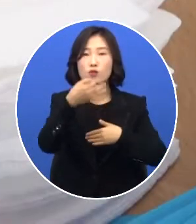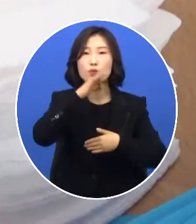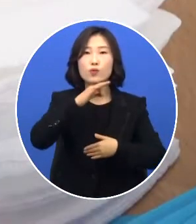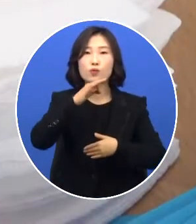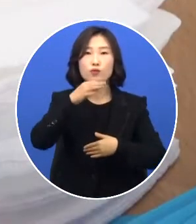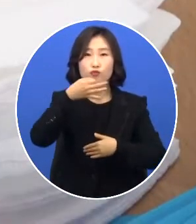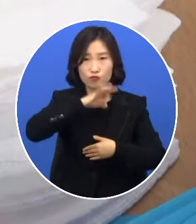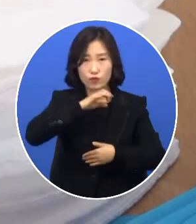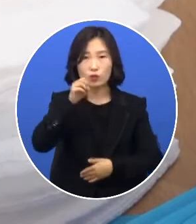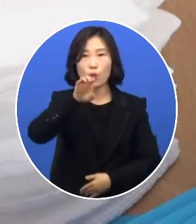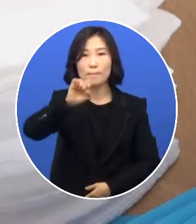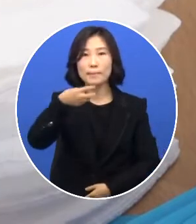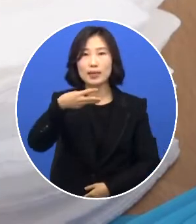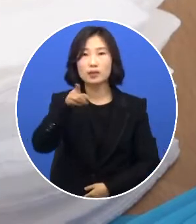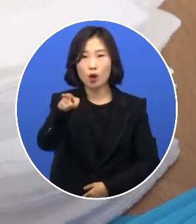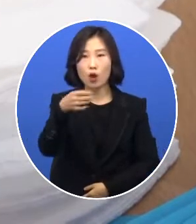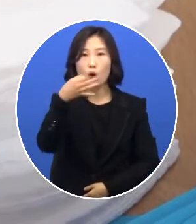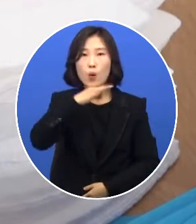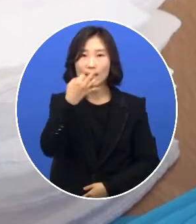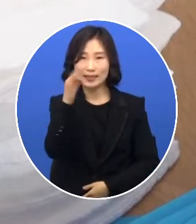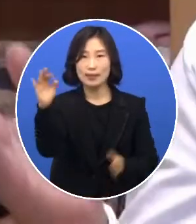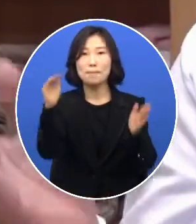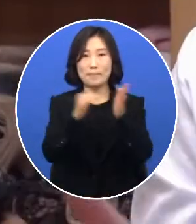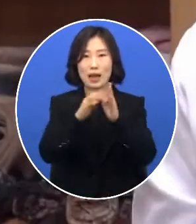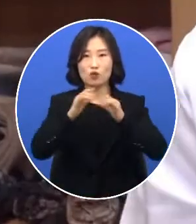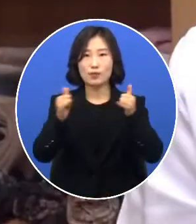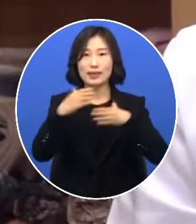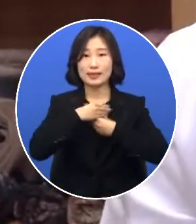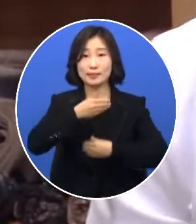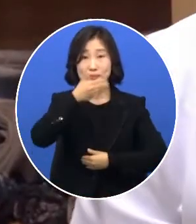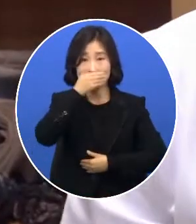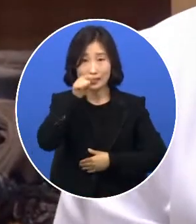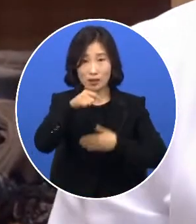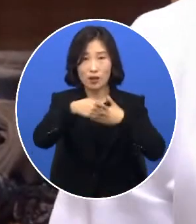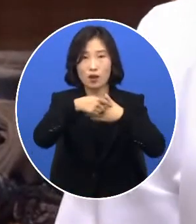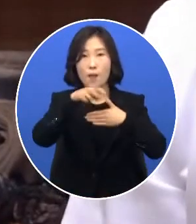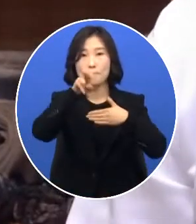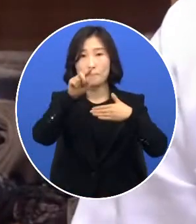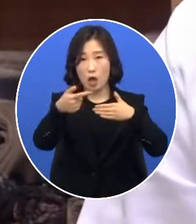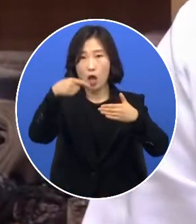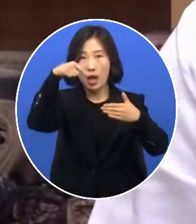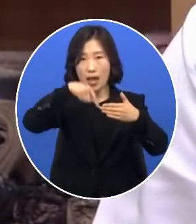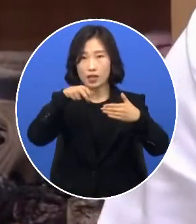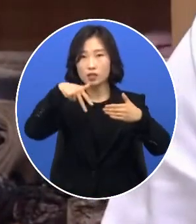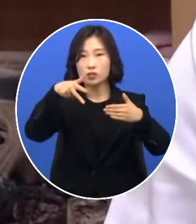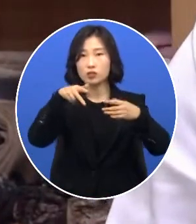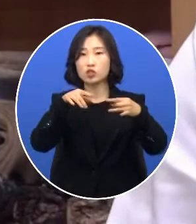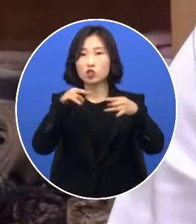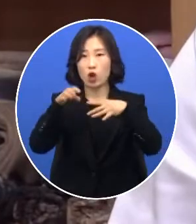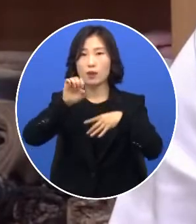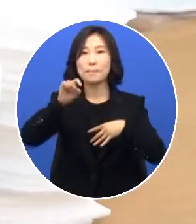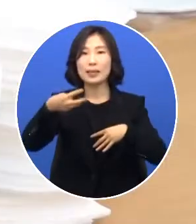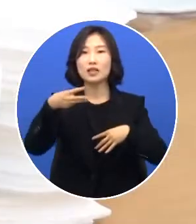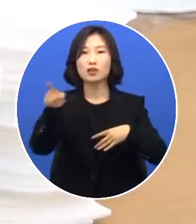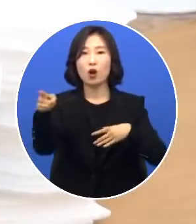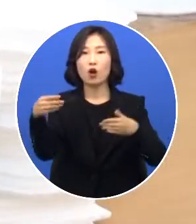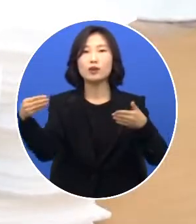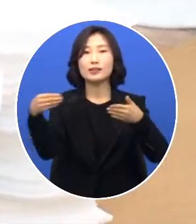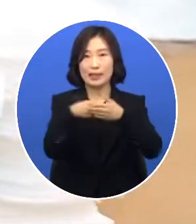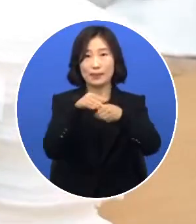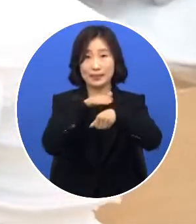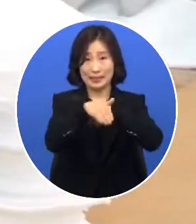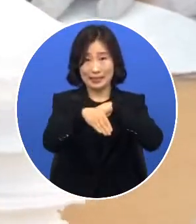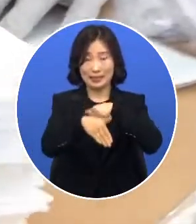인정받은 국민안심 마스크는 면 소재 겉감과 안감 사이에 정전기 필터를 삽입하는 형태로 마스크